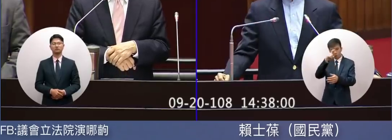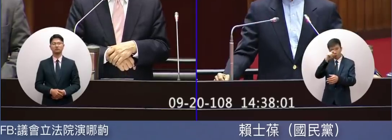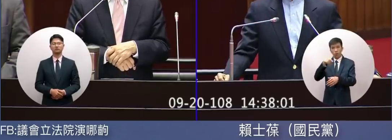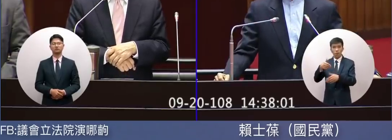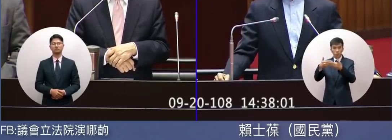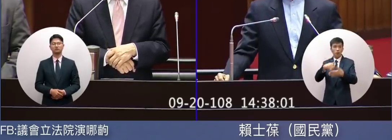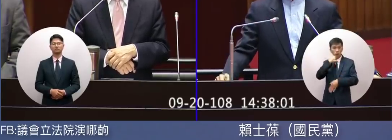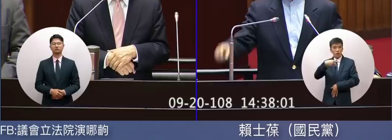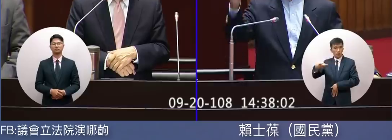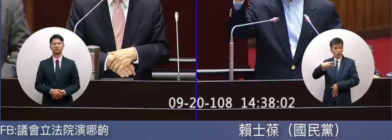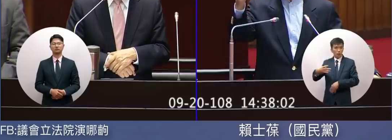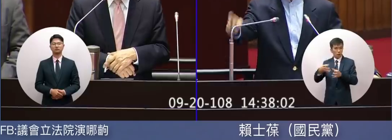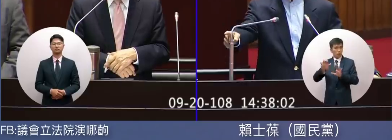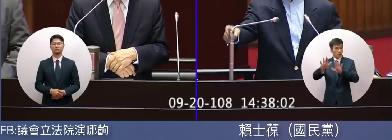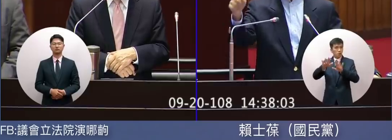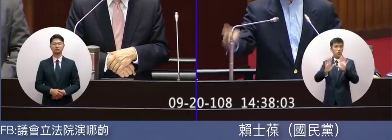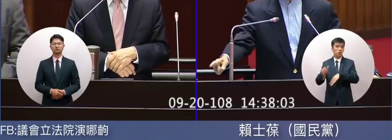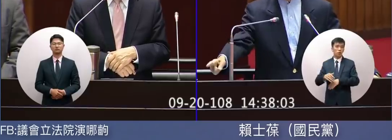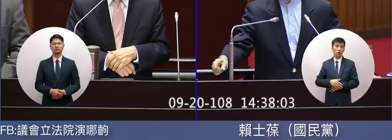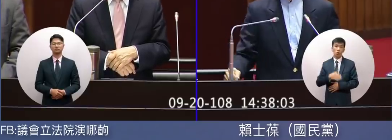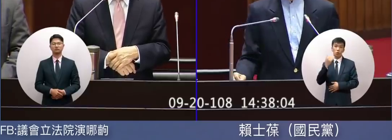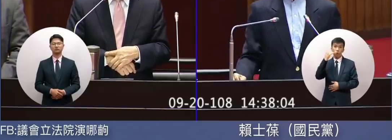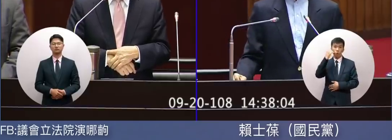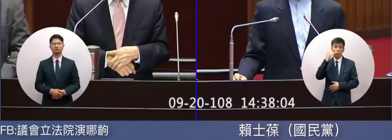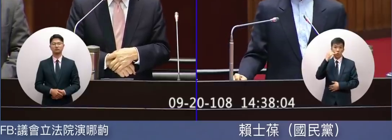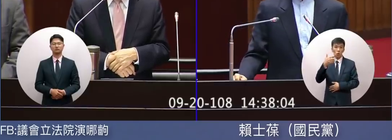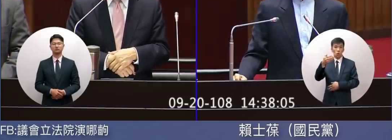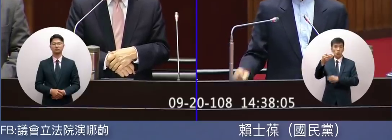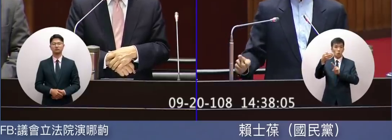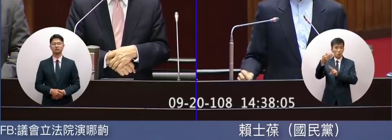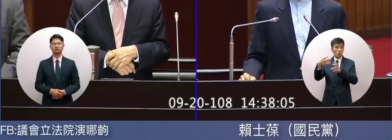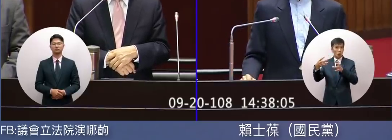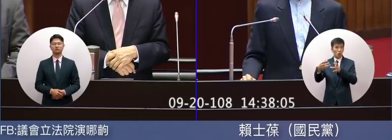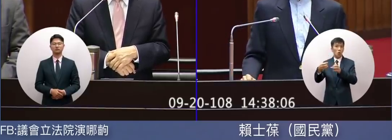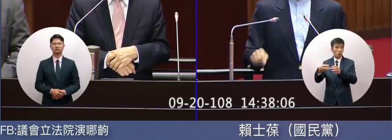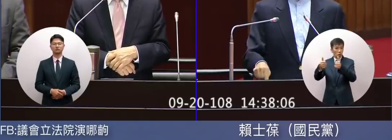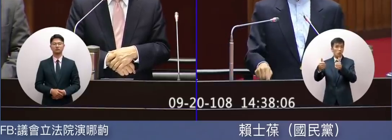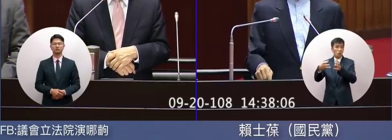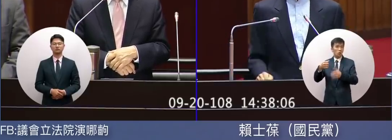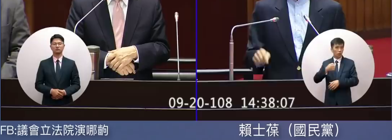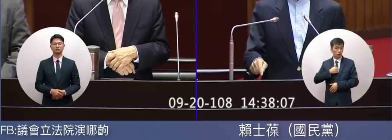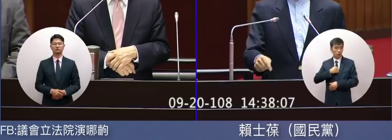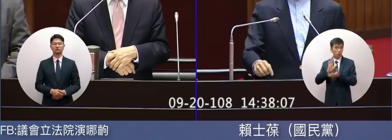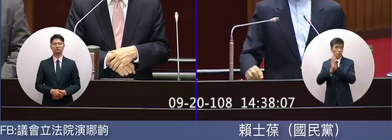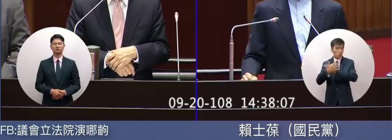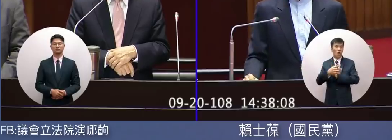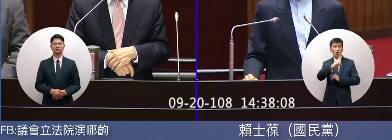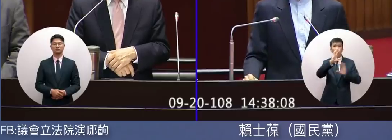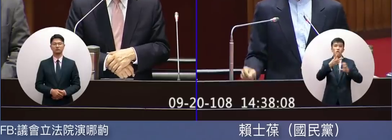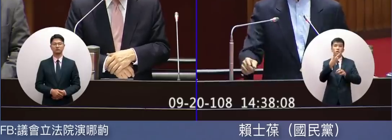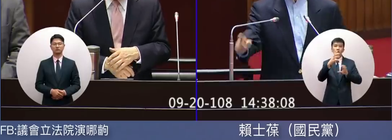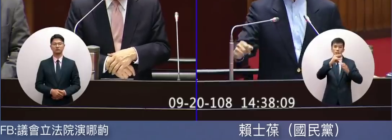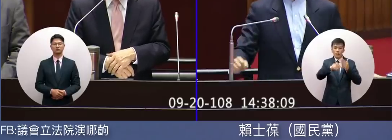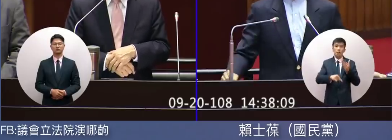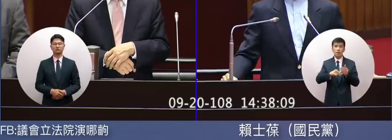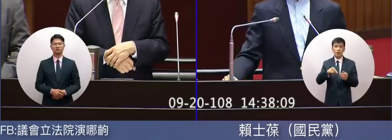石，你要把它九二共识变成一国两制，对不起，要台湾同意，要美国同意，